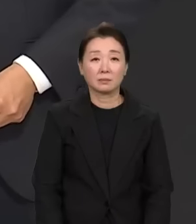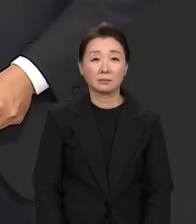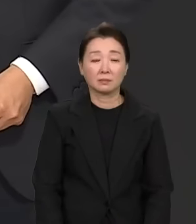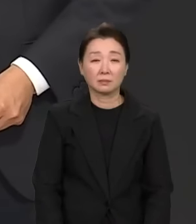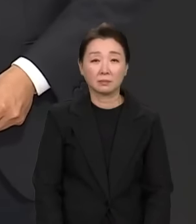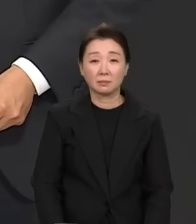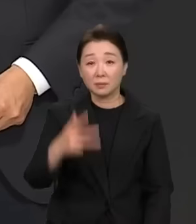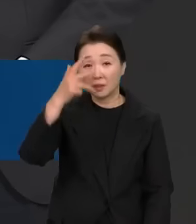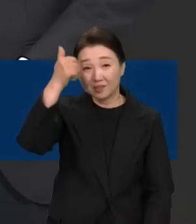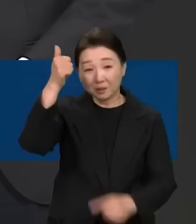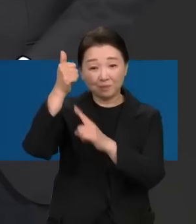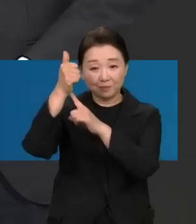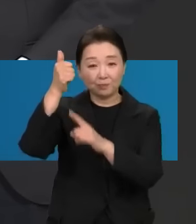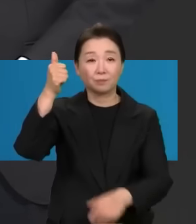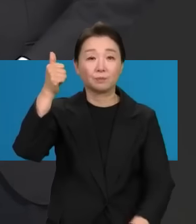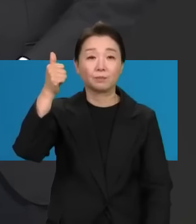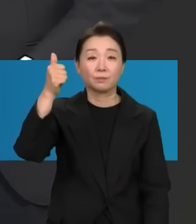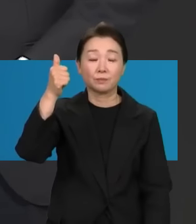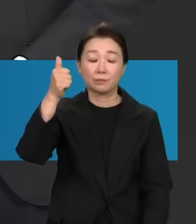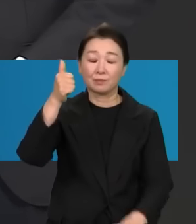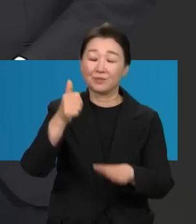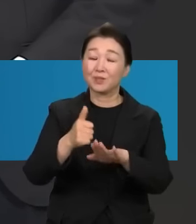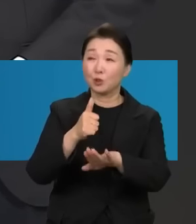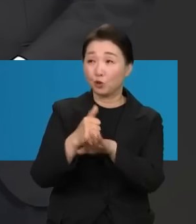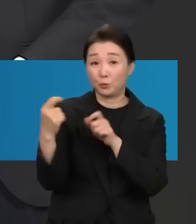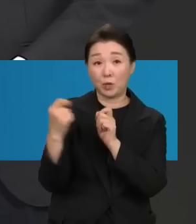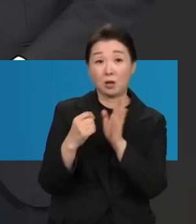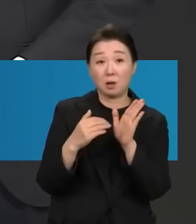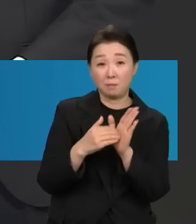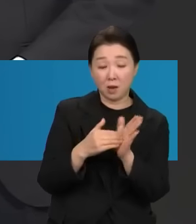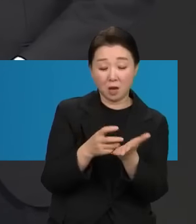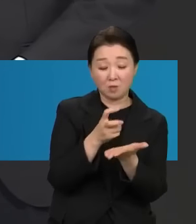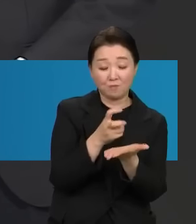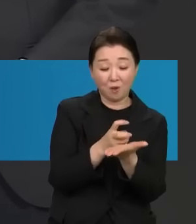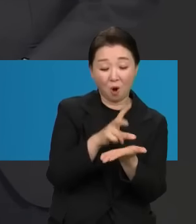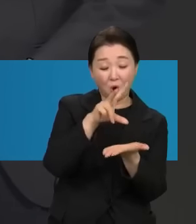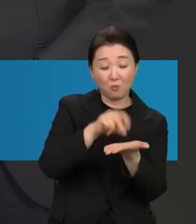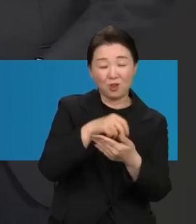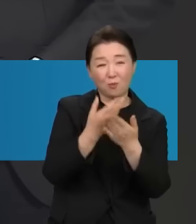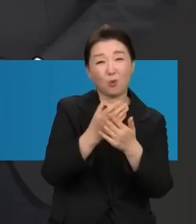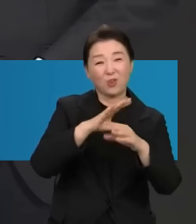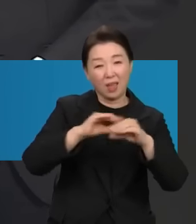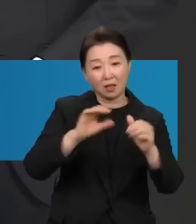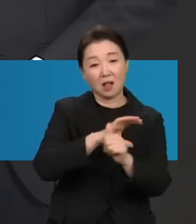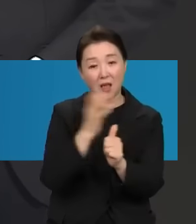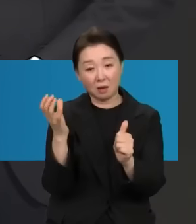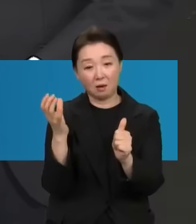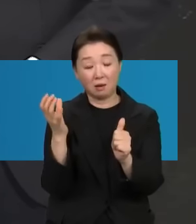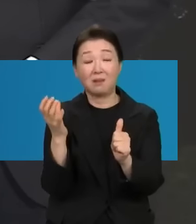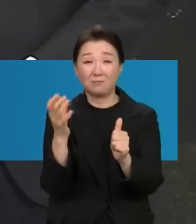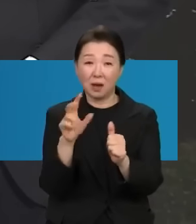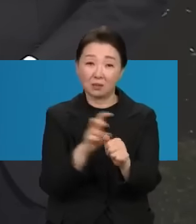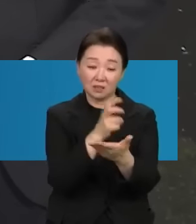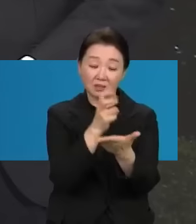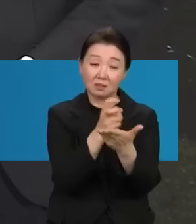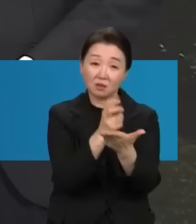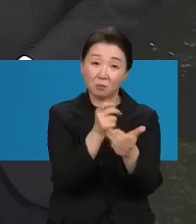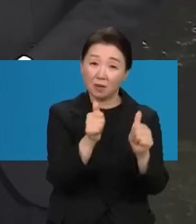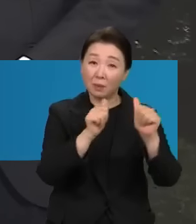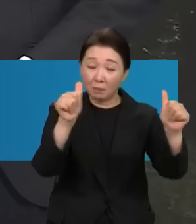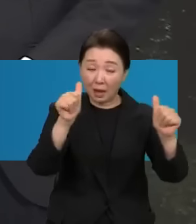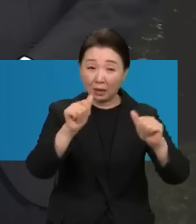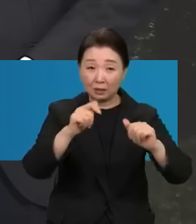이런 가운데 트럼프 당선인이 취임을 앞두고 그동안의 사법 리스크를 모두 털어내기도 했습니다. 특검 수사를 받아 재판에